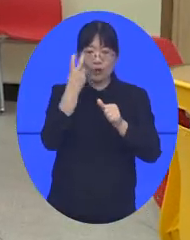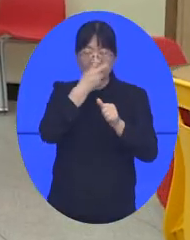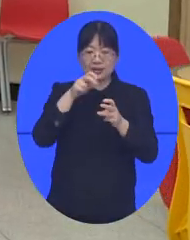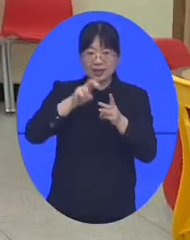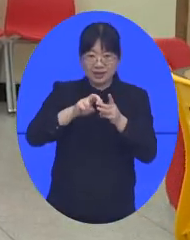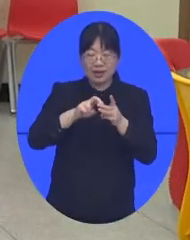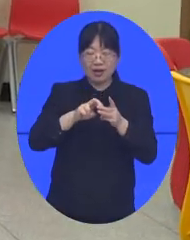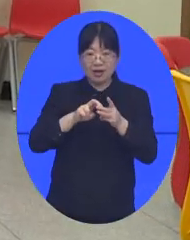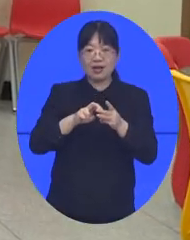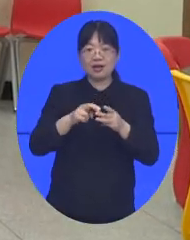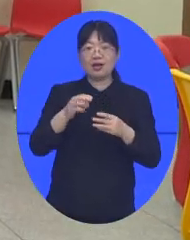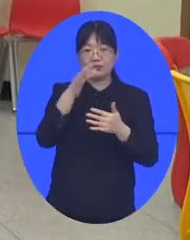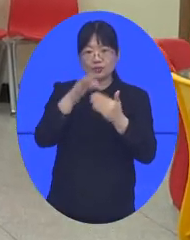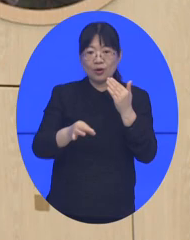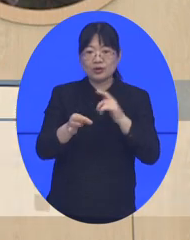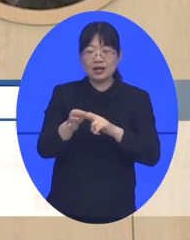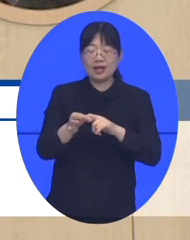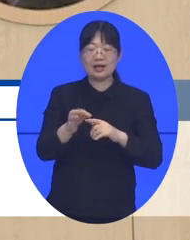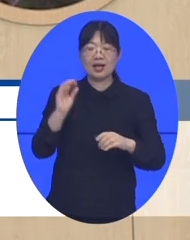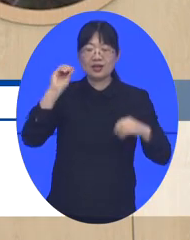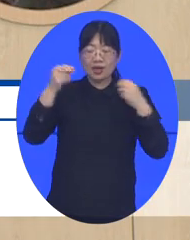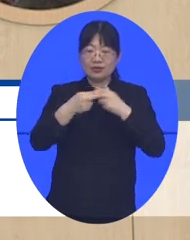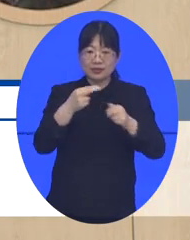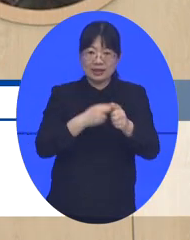수의사 체험입니다